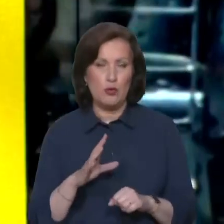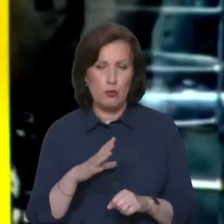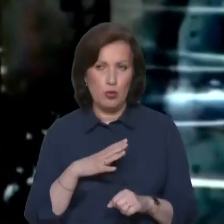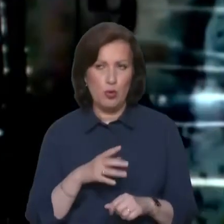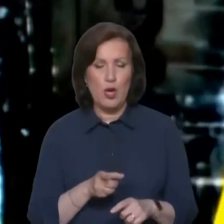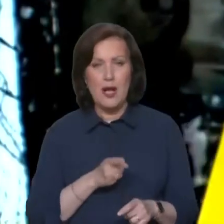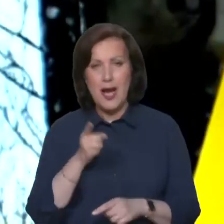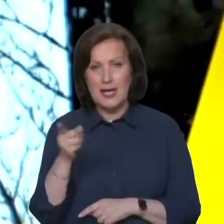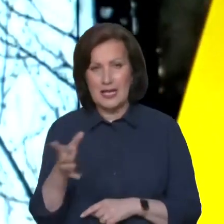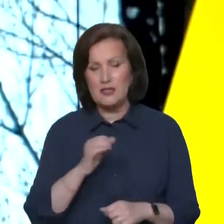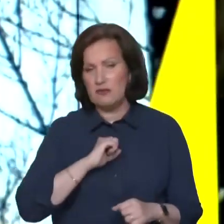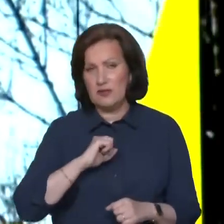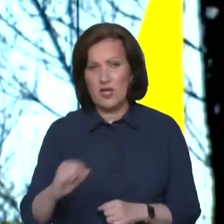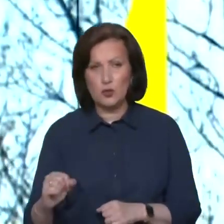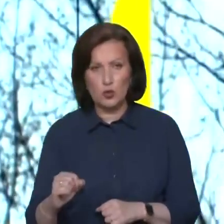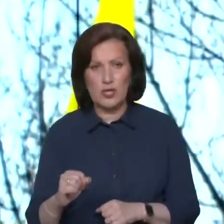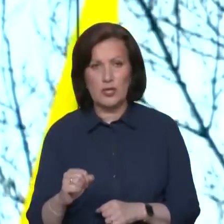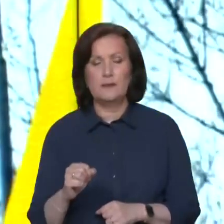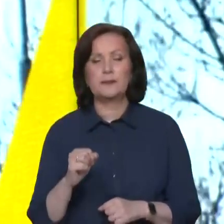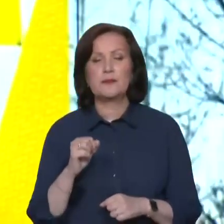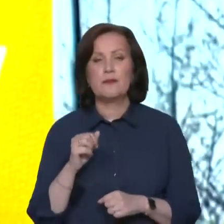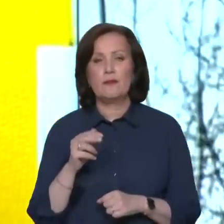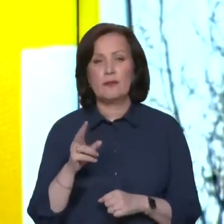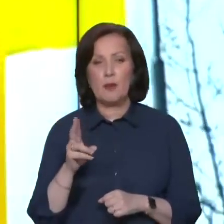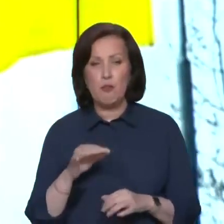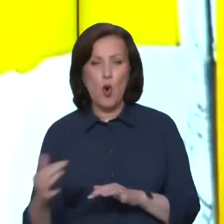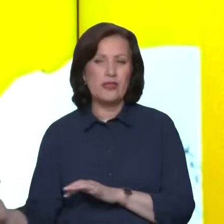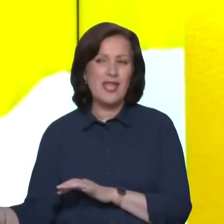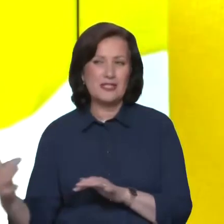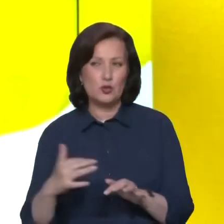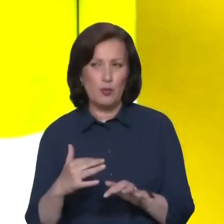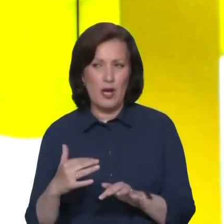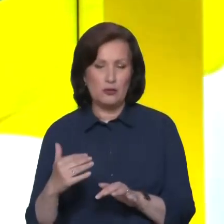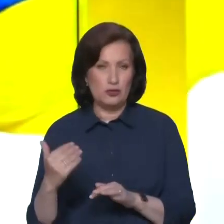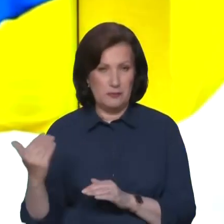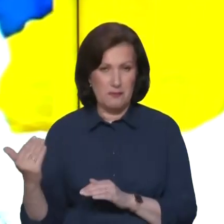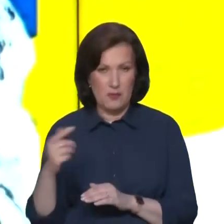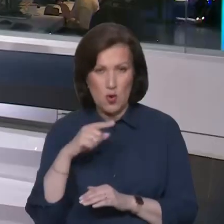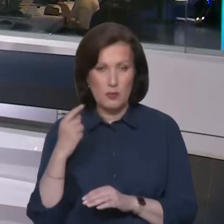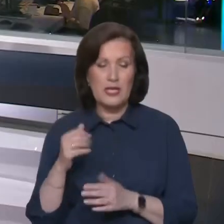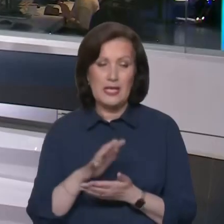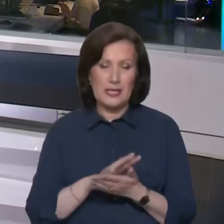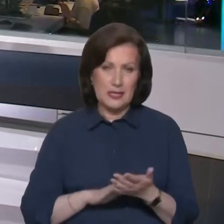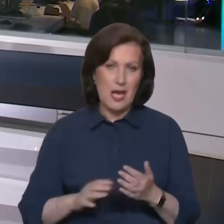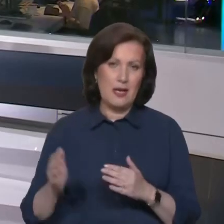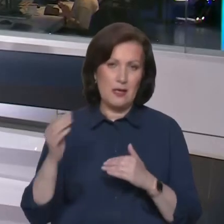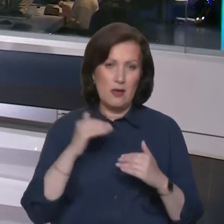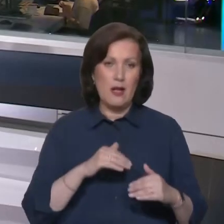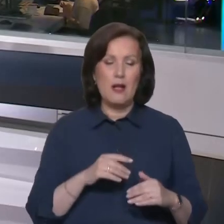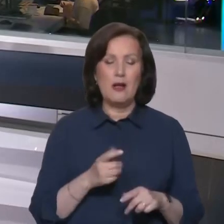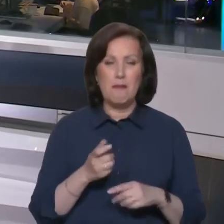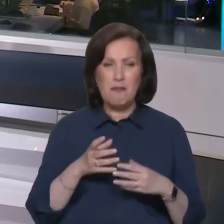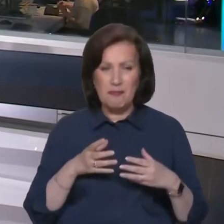ракетами завдати удару, відстрілятися по наступаючим, так би мовити, коробочкам, і далі опуститися,